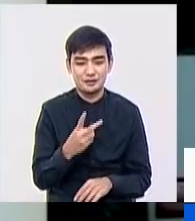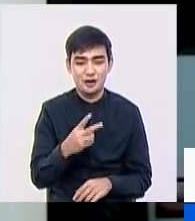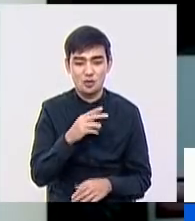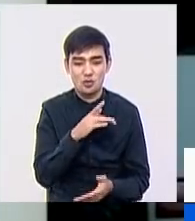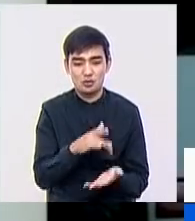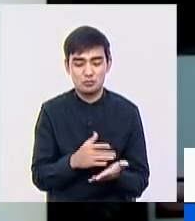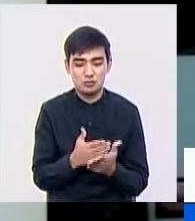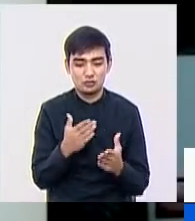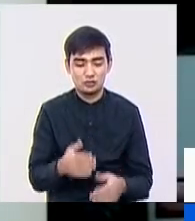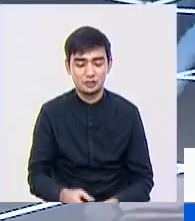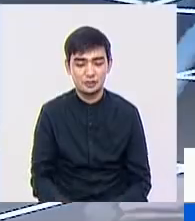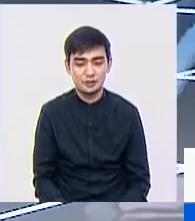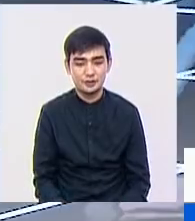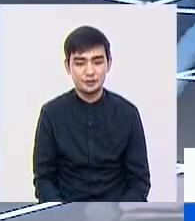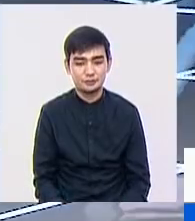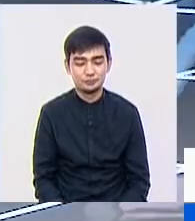городах.